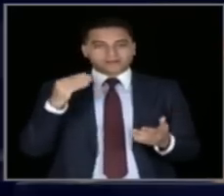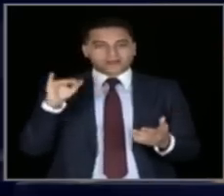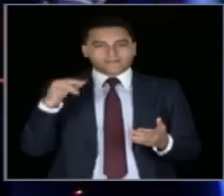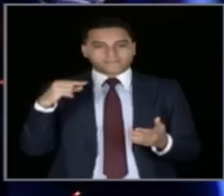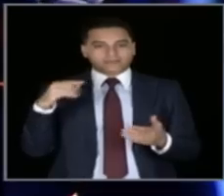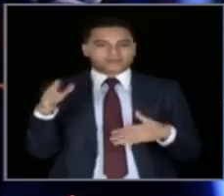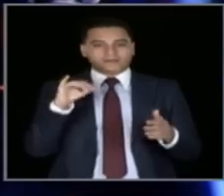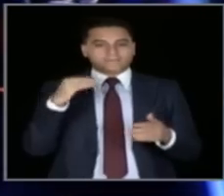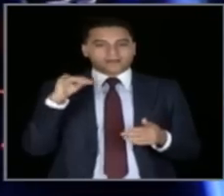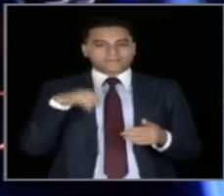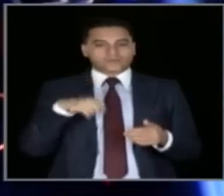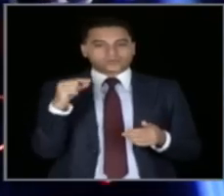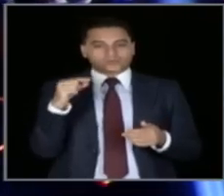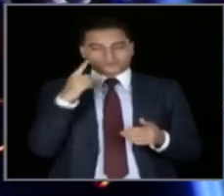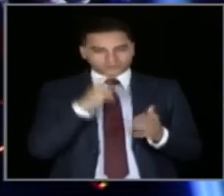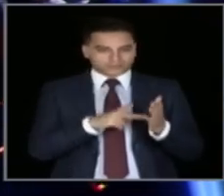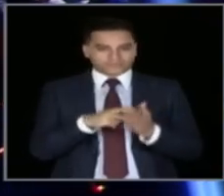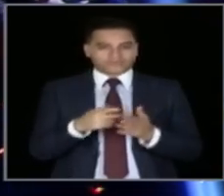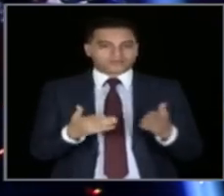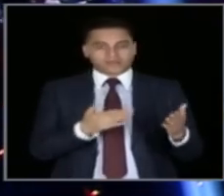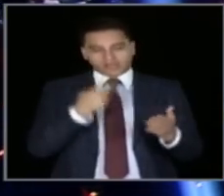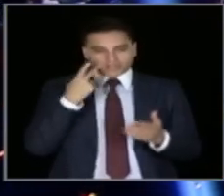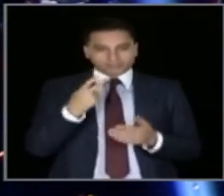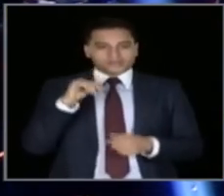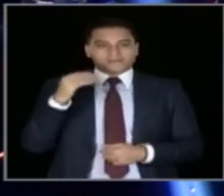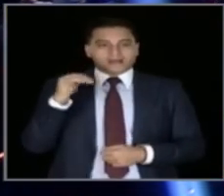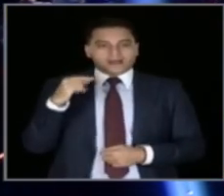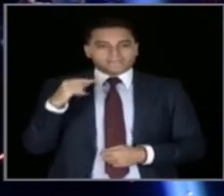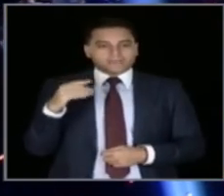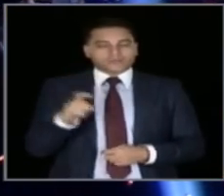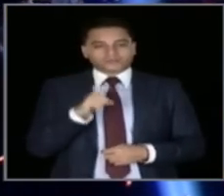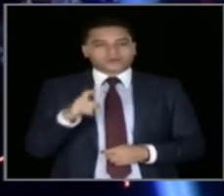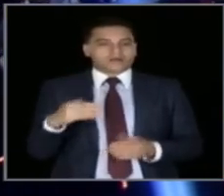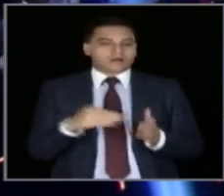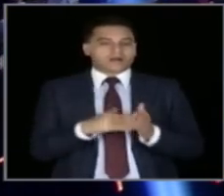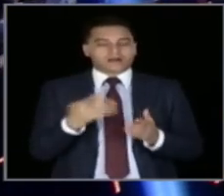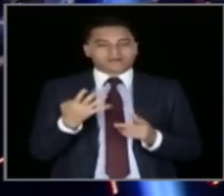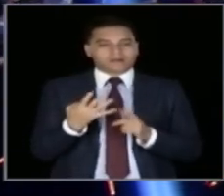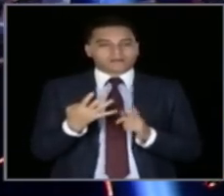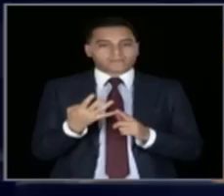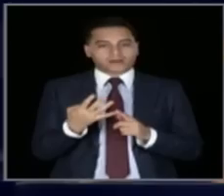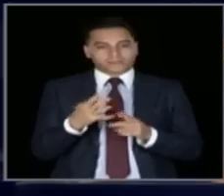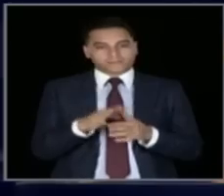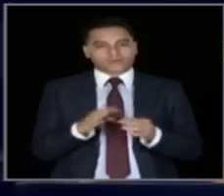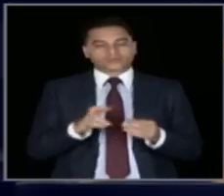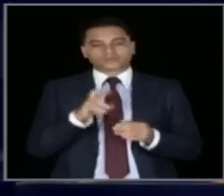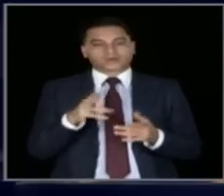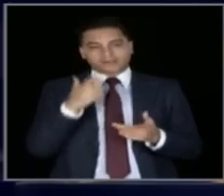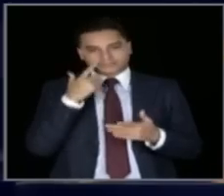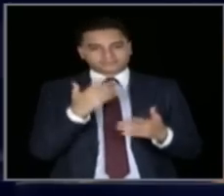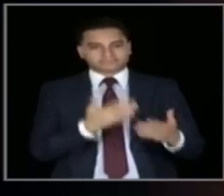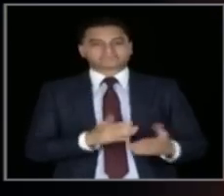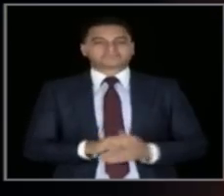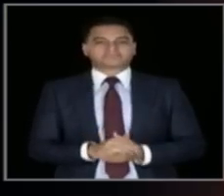محمود. تفضل يا محمد. هنشوف محمد محمود والسؤال الرابع والأخير وموضوع السؤال